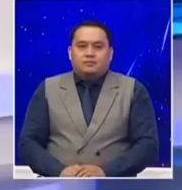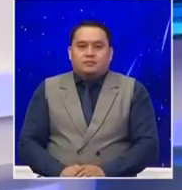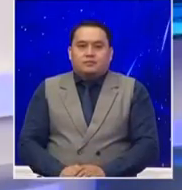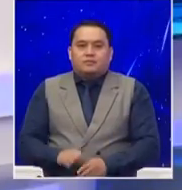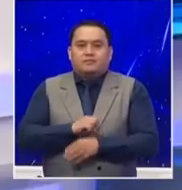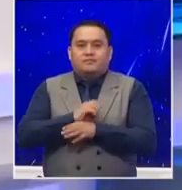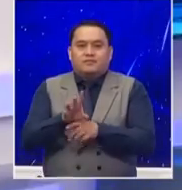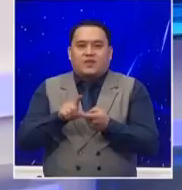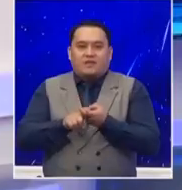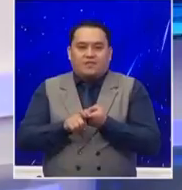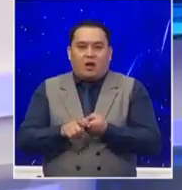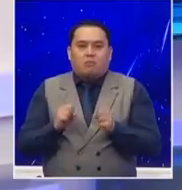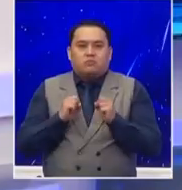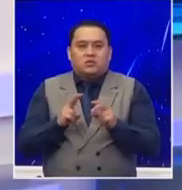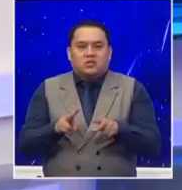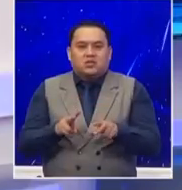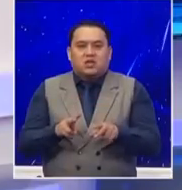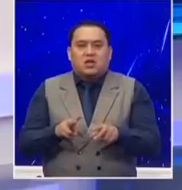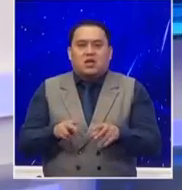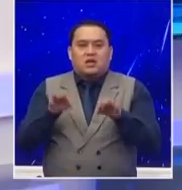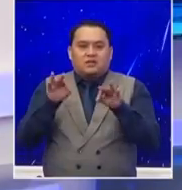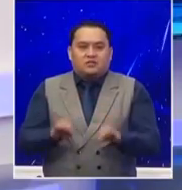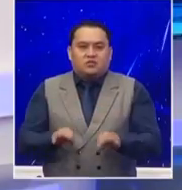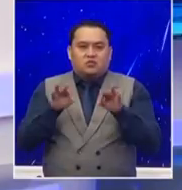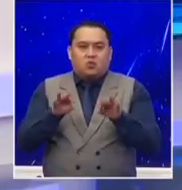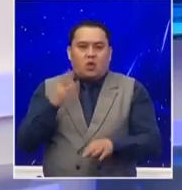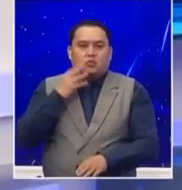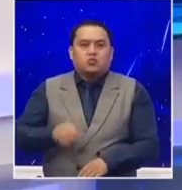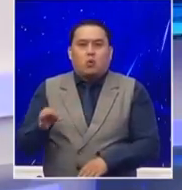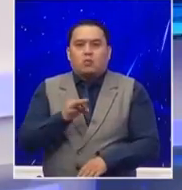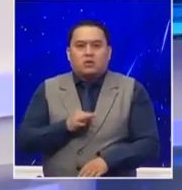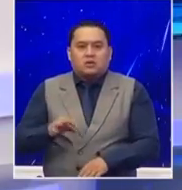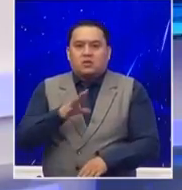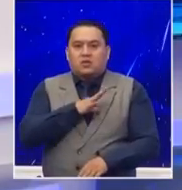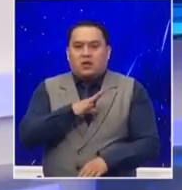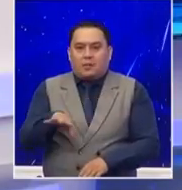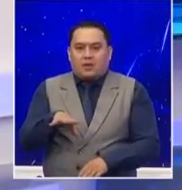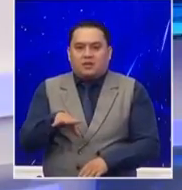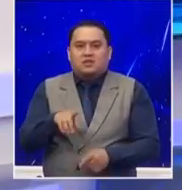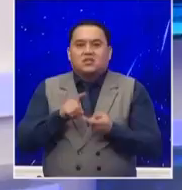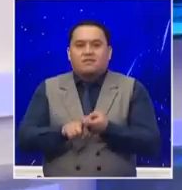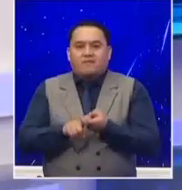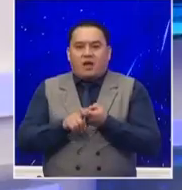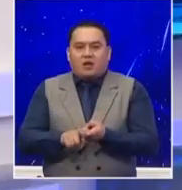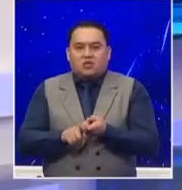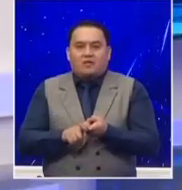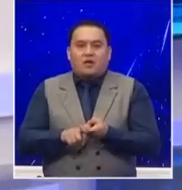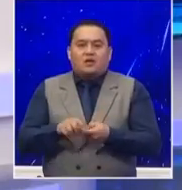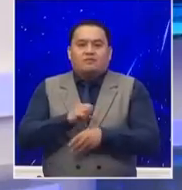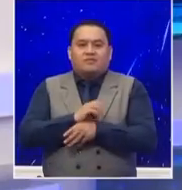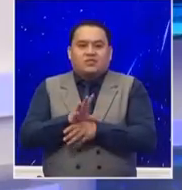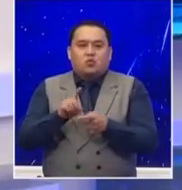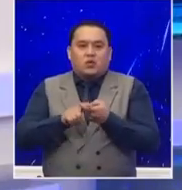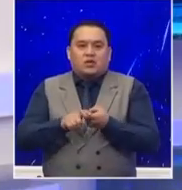Вирус страшнее мороза. Массовые водные крещенские омовения в Алматинской области не состоялись. Связано это с непростой